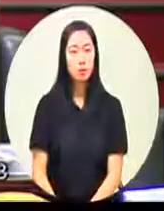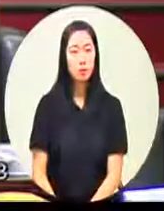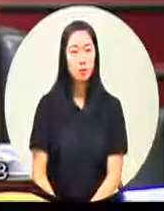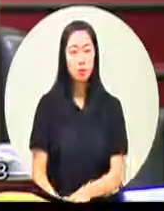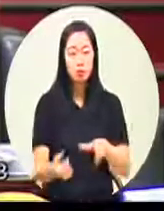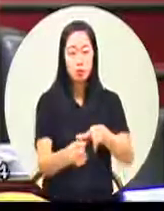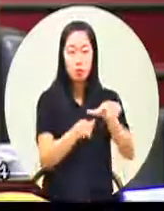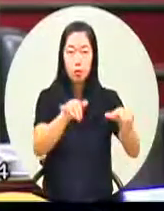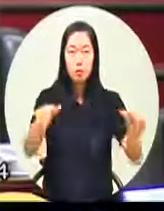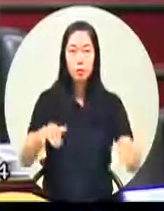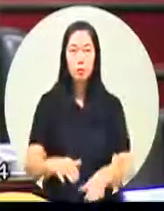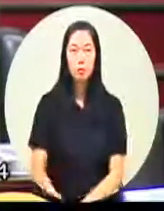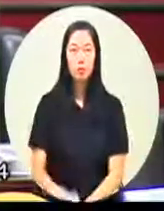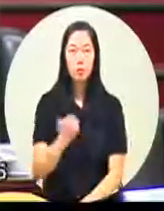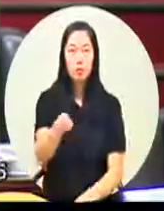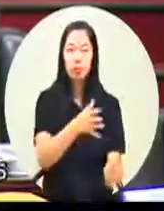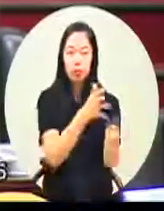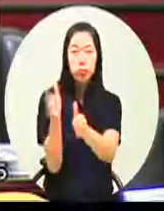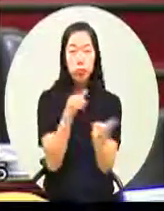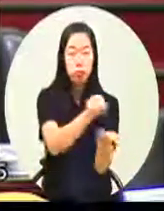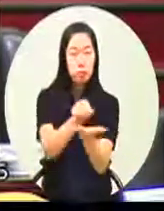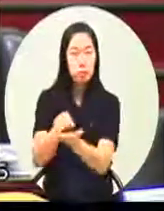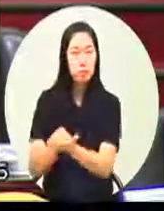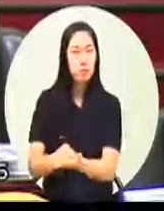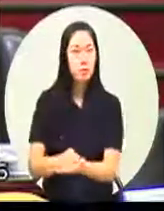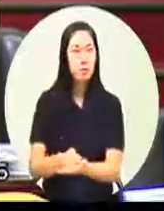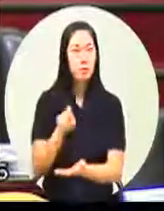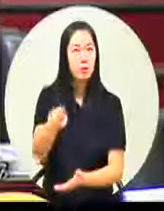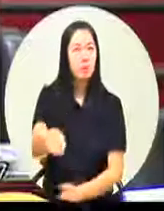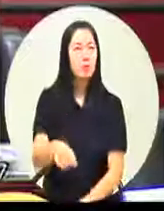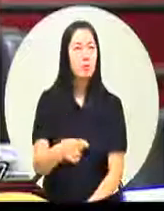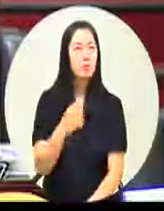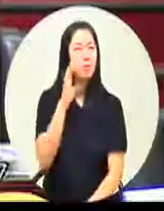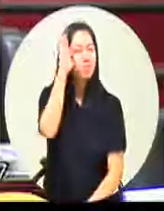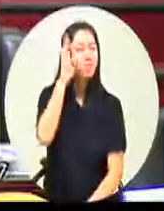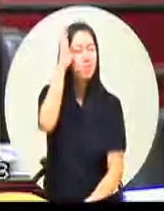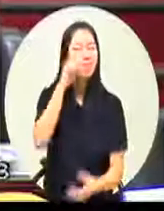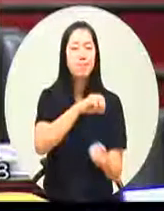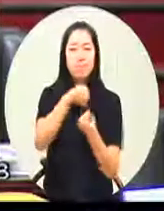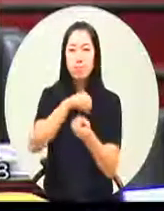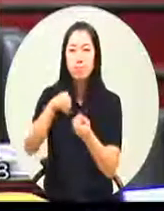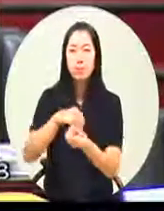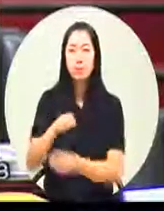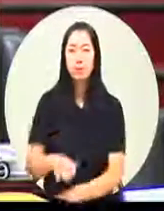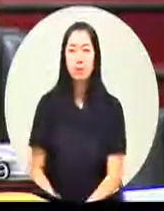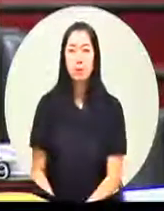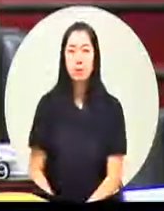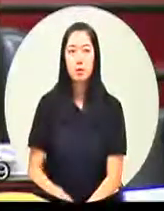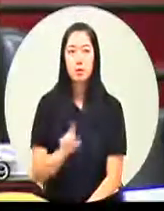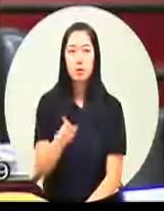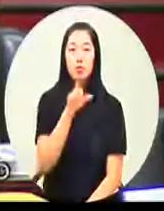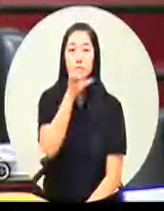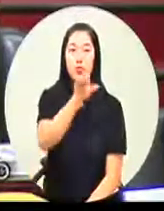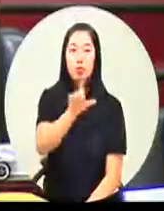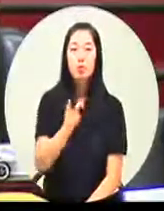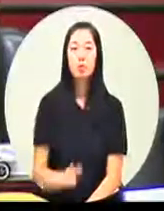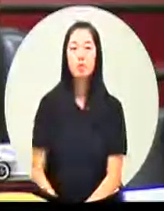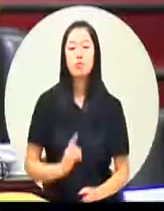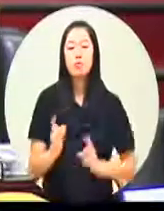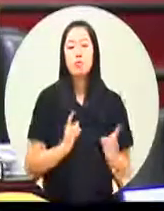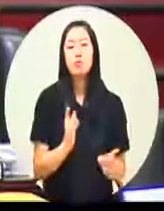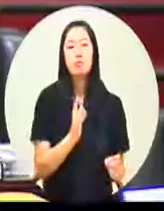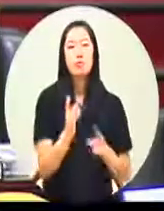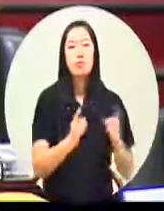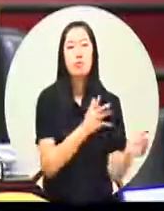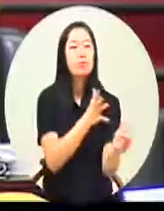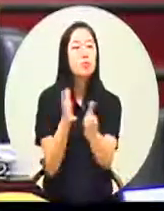公投有一些， 因为那一次的民调根本就是乱七八糟， 所谓的是用随机抽样，根本就不